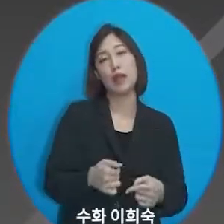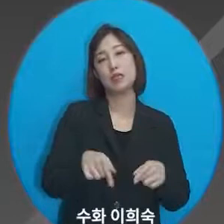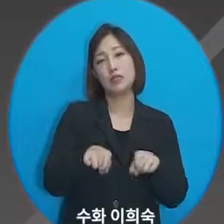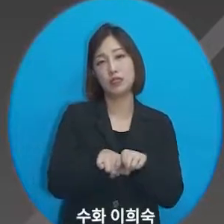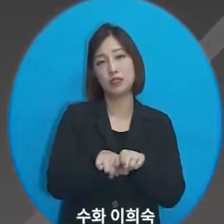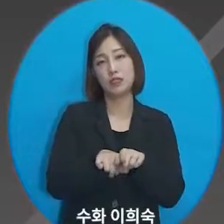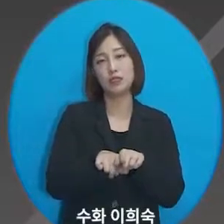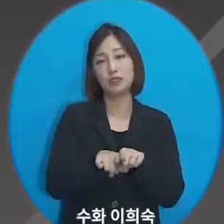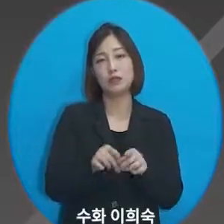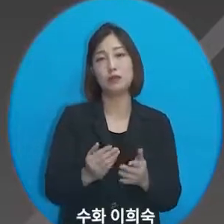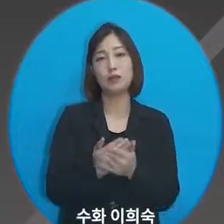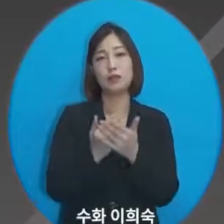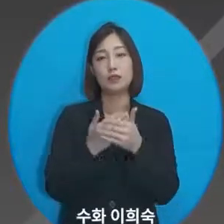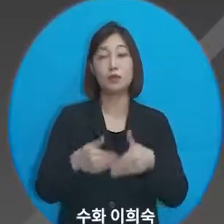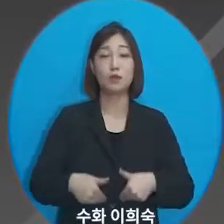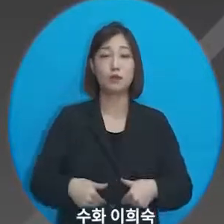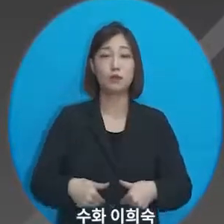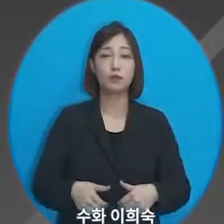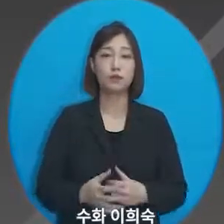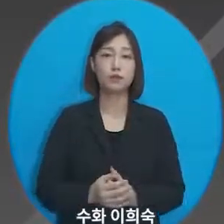되었으면 좋겠습니다.